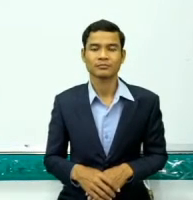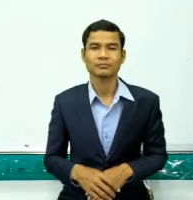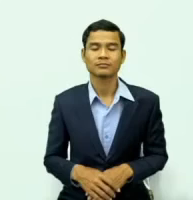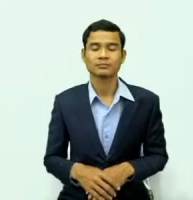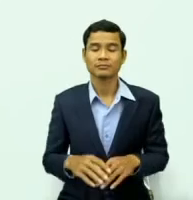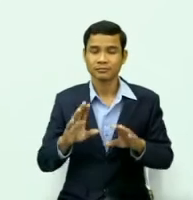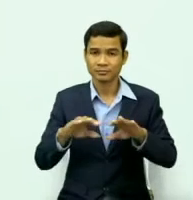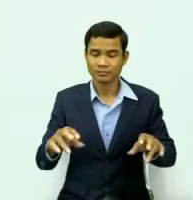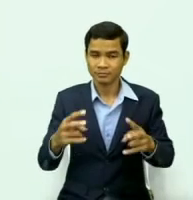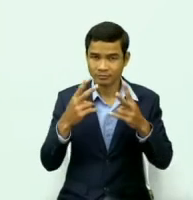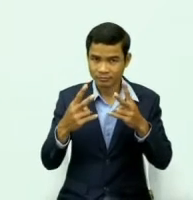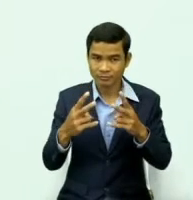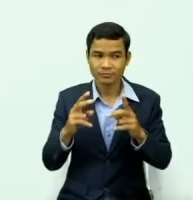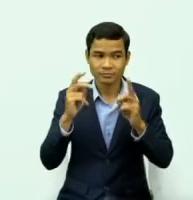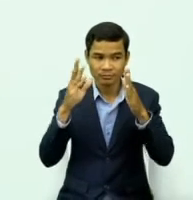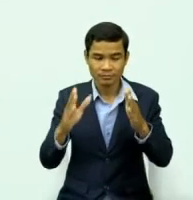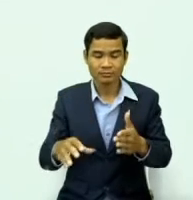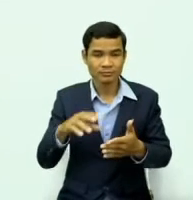chà con mơ nè cứ sơ sẻ